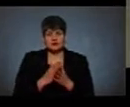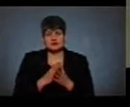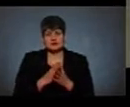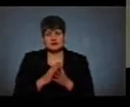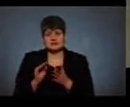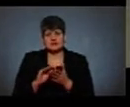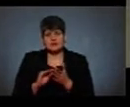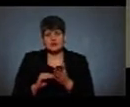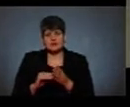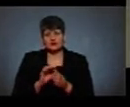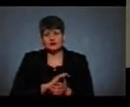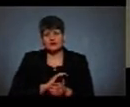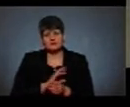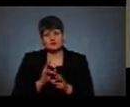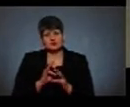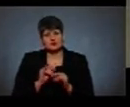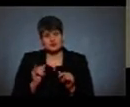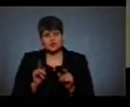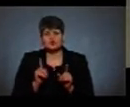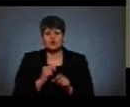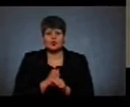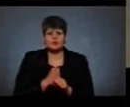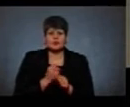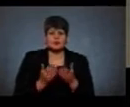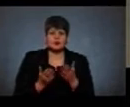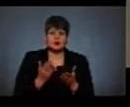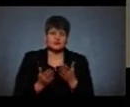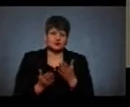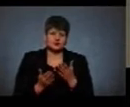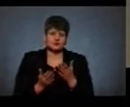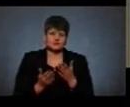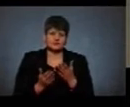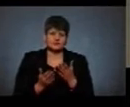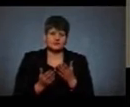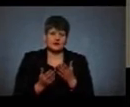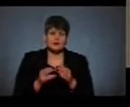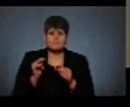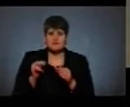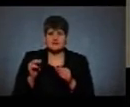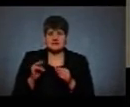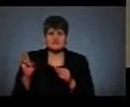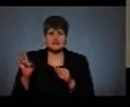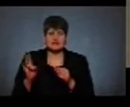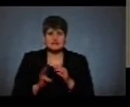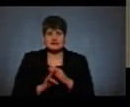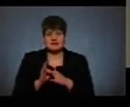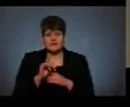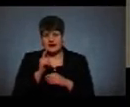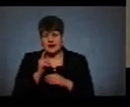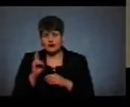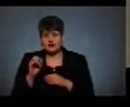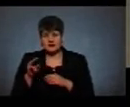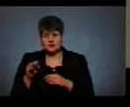нотаріально, чи ні. Раз. Друге питання, що робити, якщо, як правило, в православних церквах і греко-католицьких,